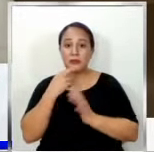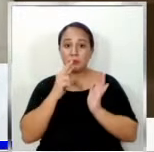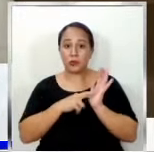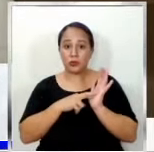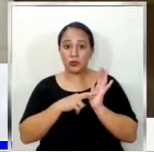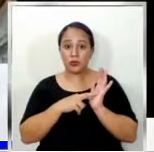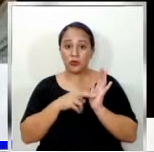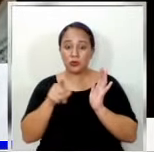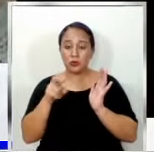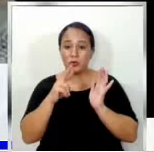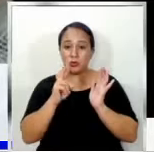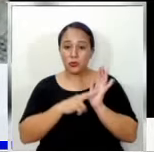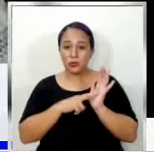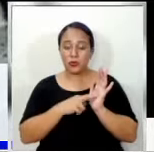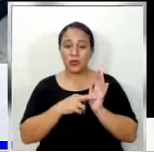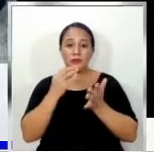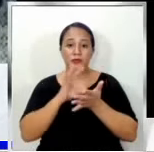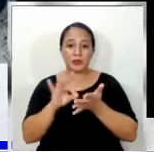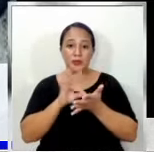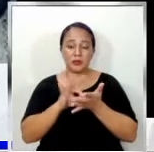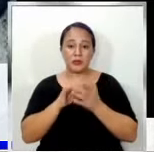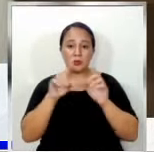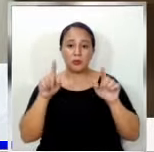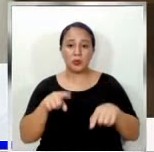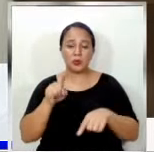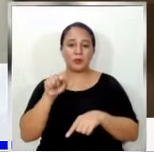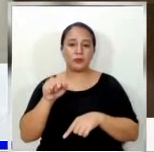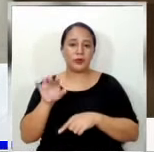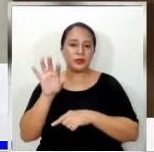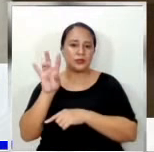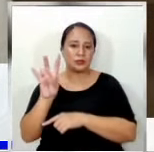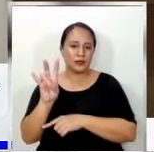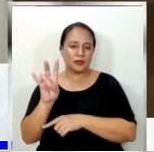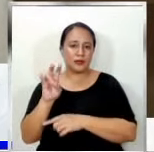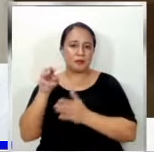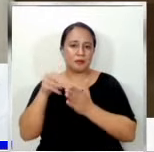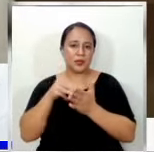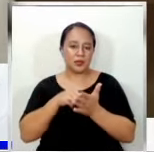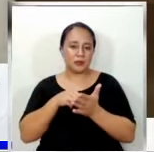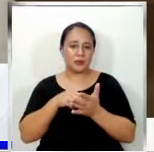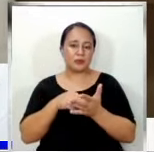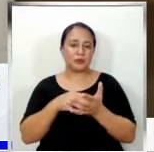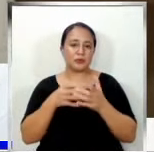audited financial statements, you only had 1.7 million cost of sale